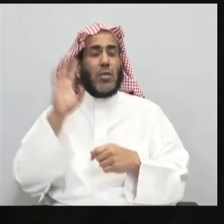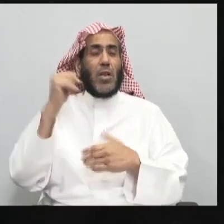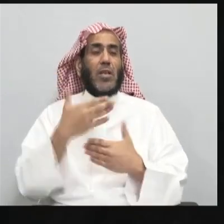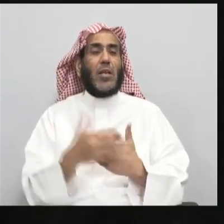تعالى